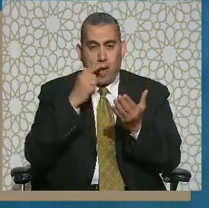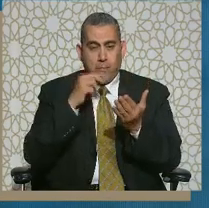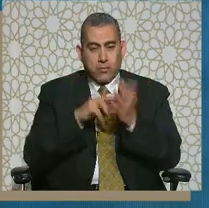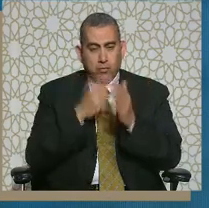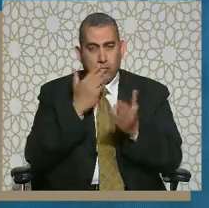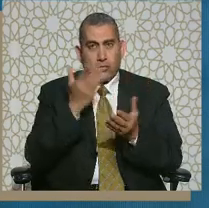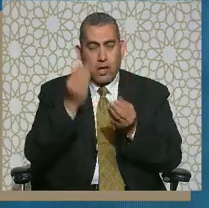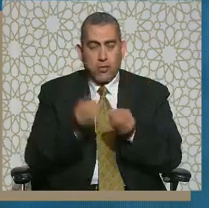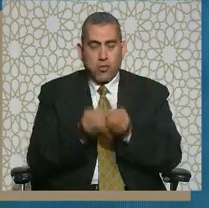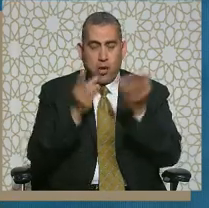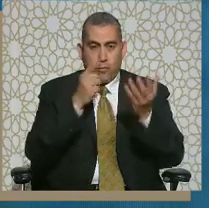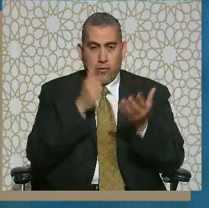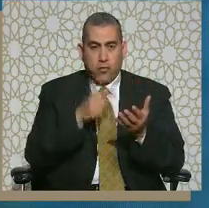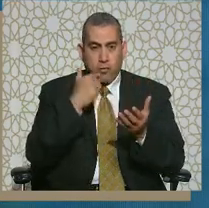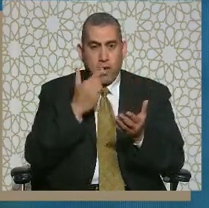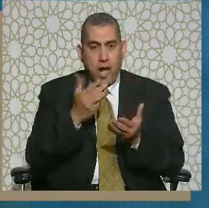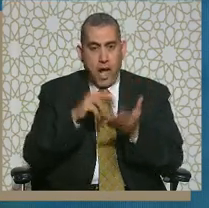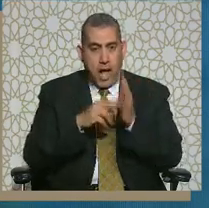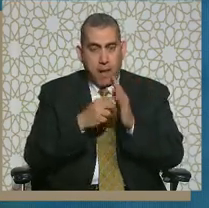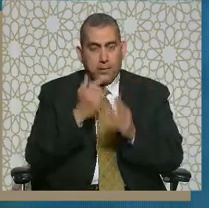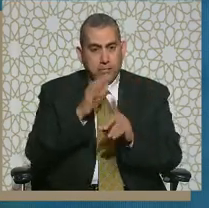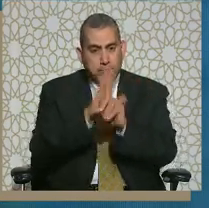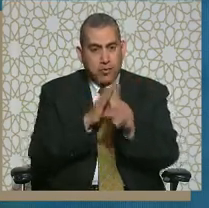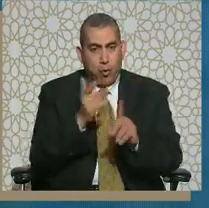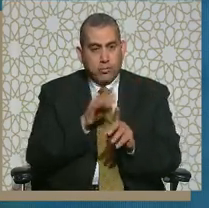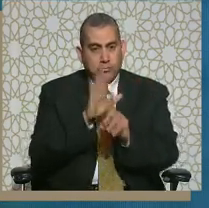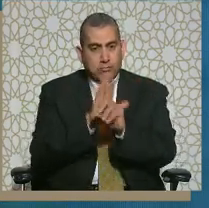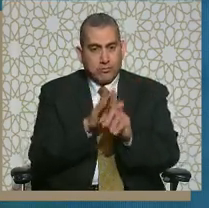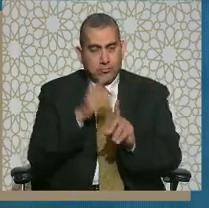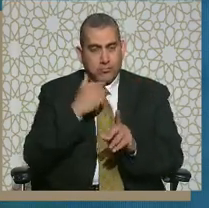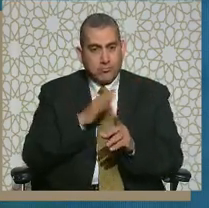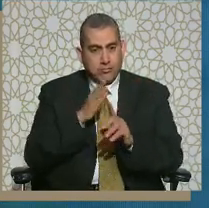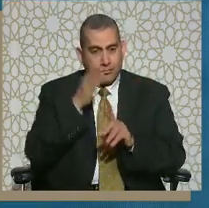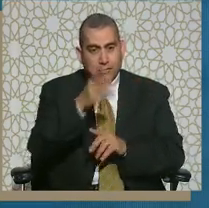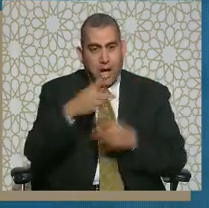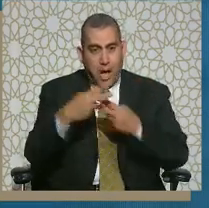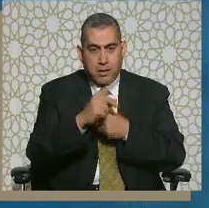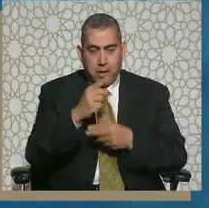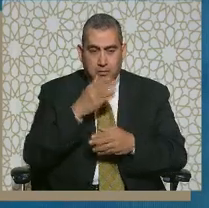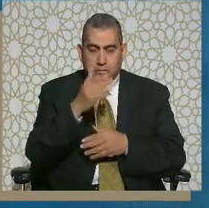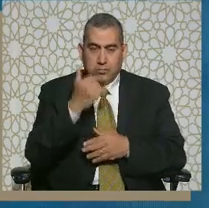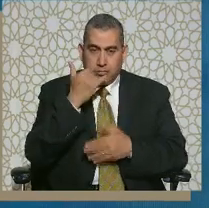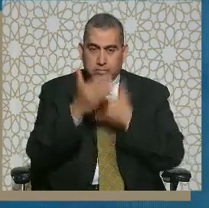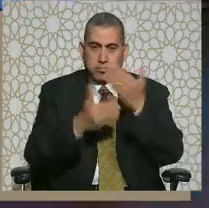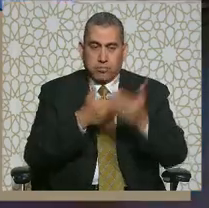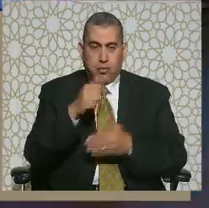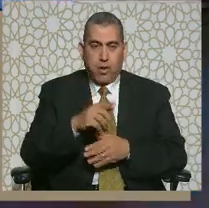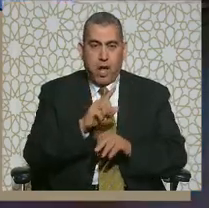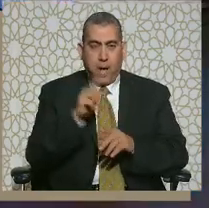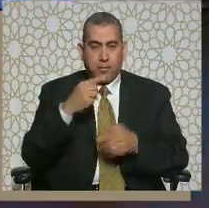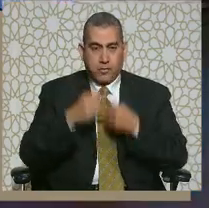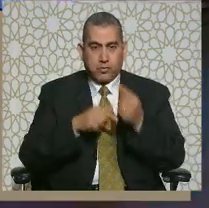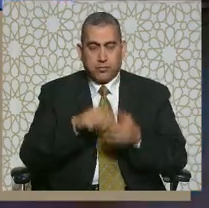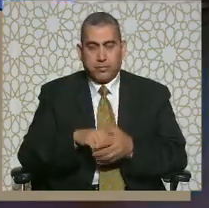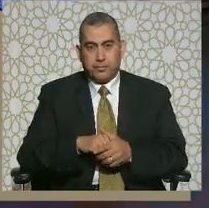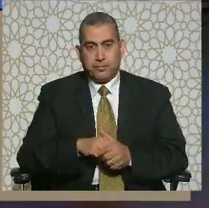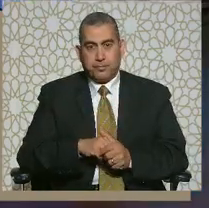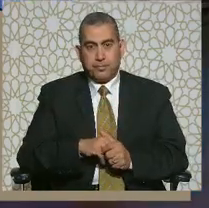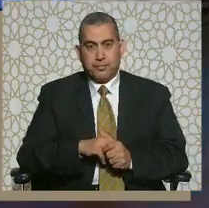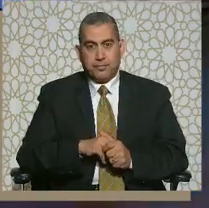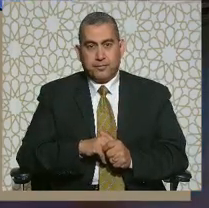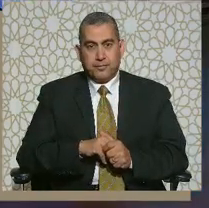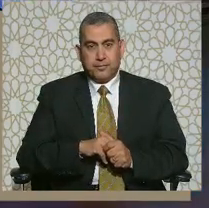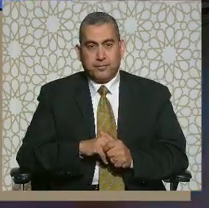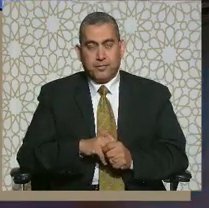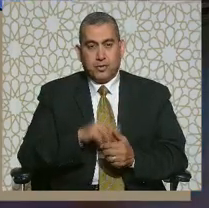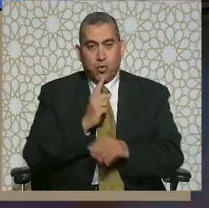مستجاب لكن انت اعملي ايه احسني اليها وبريه وما تقطعيها ابدا ابدا ابدا نعم